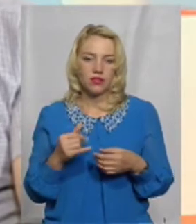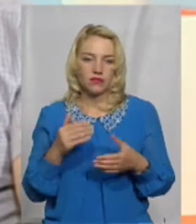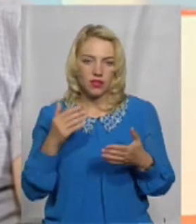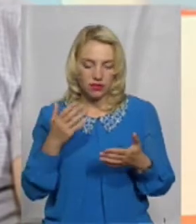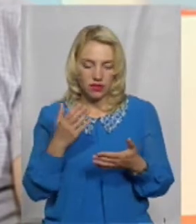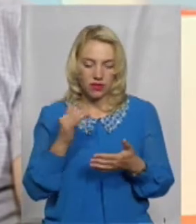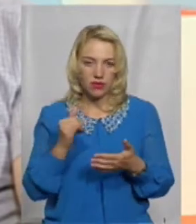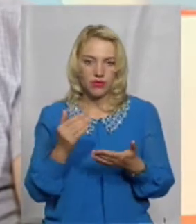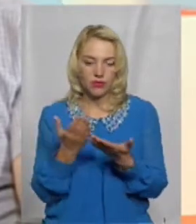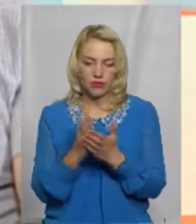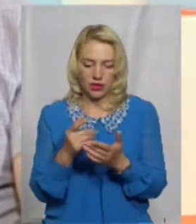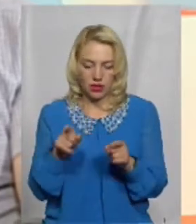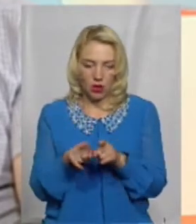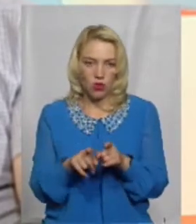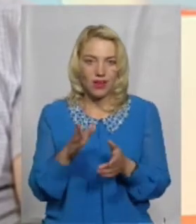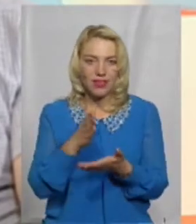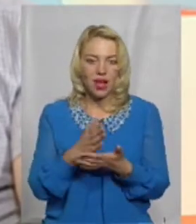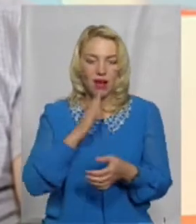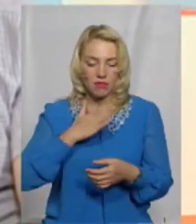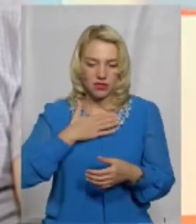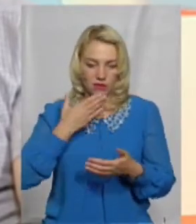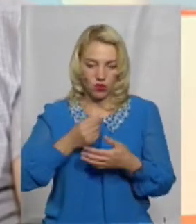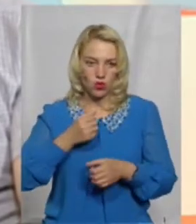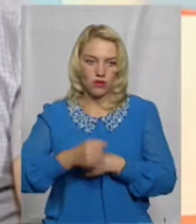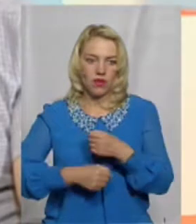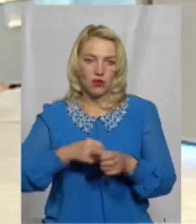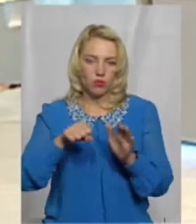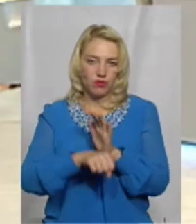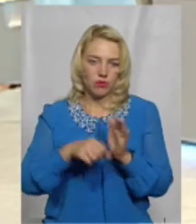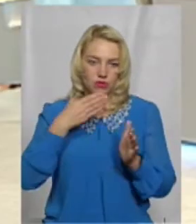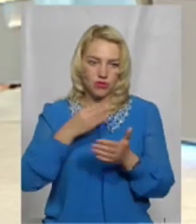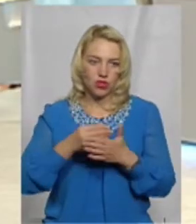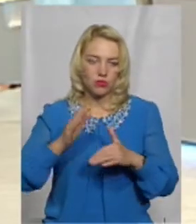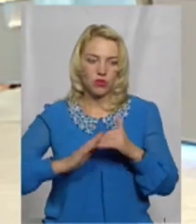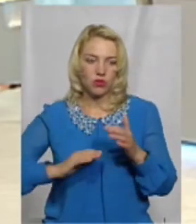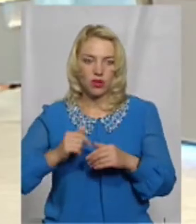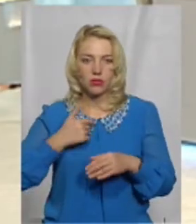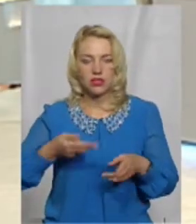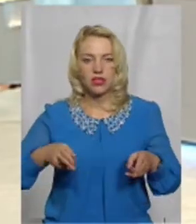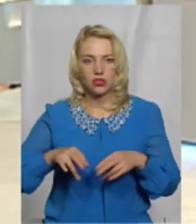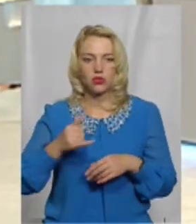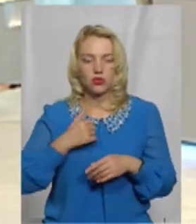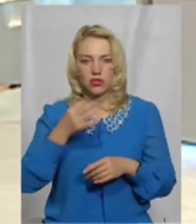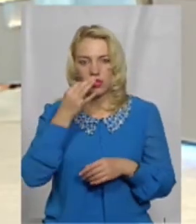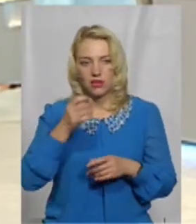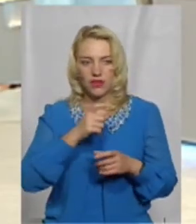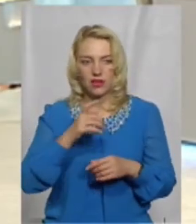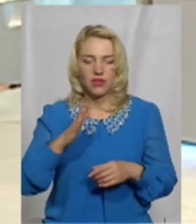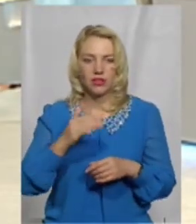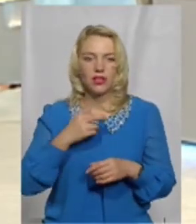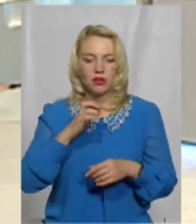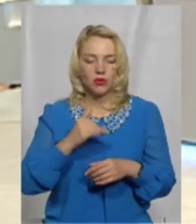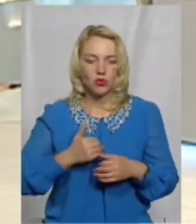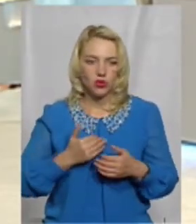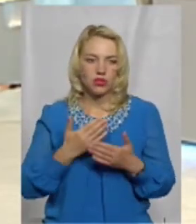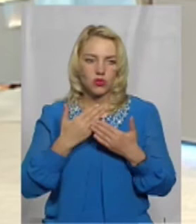тварина. А ми свою тварину вбиваємо своїми руками. От що я можу сказати. Я вас перепрошую, у нас залишилася рівна хвилина, і я хотів би